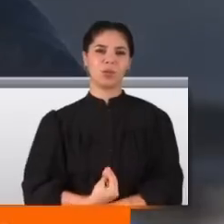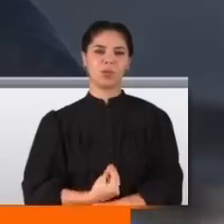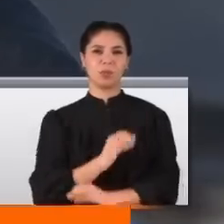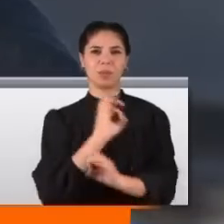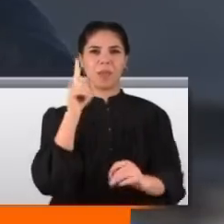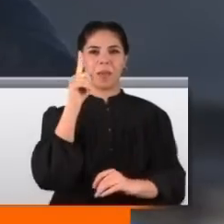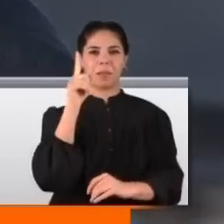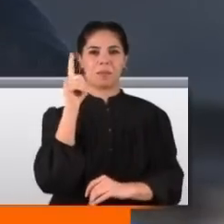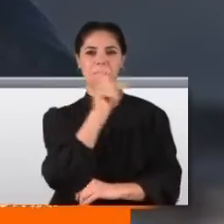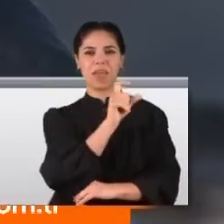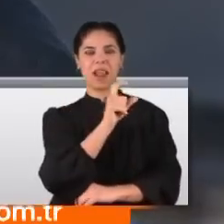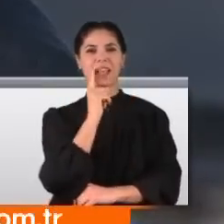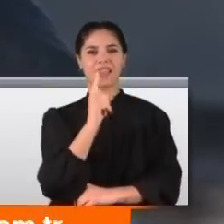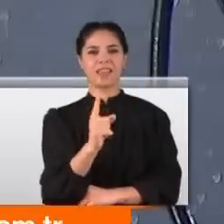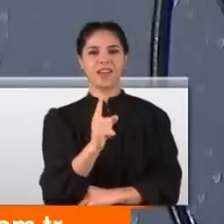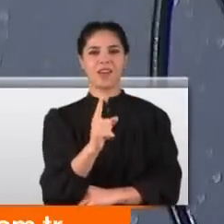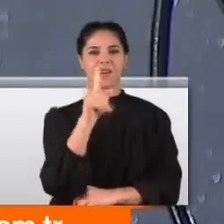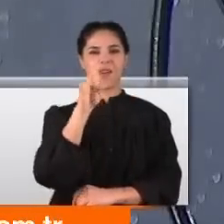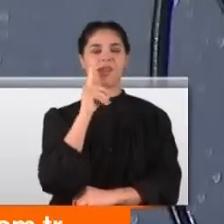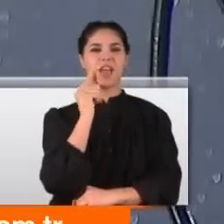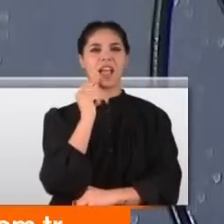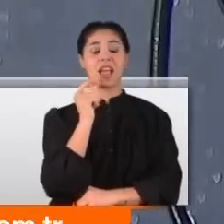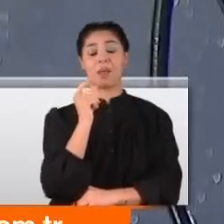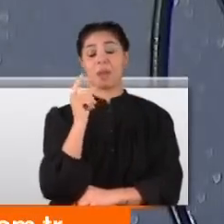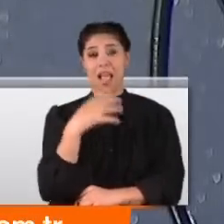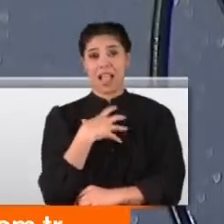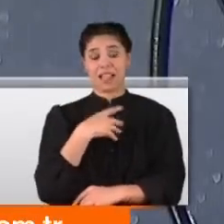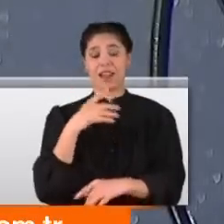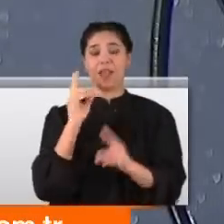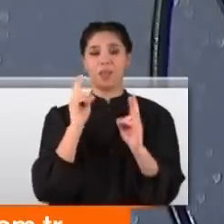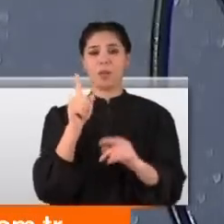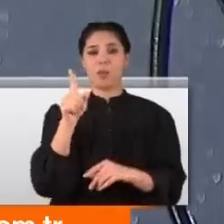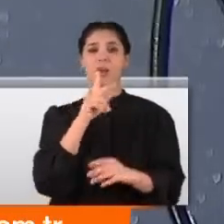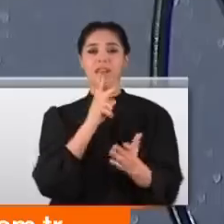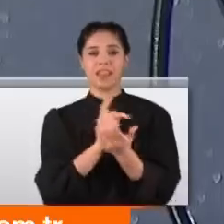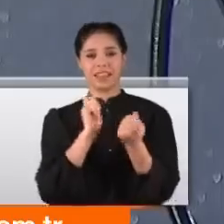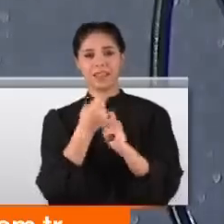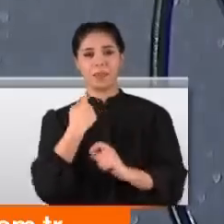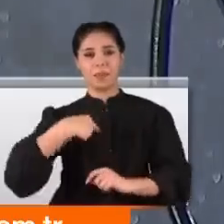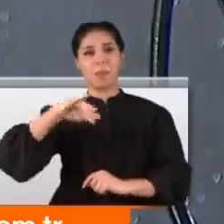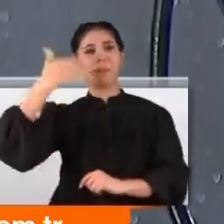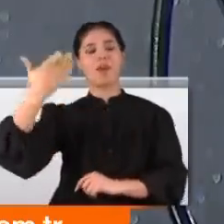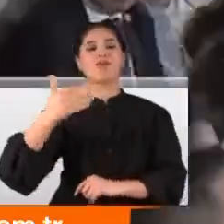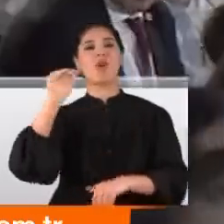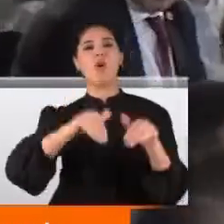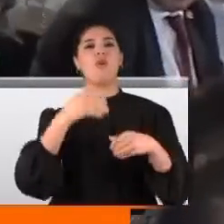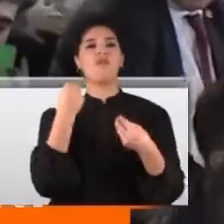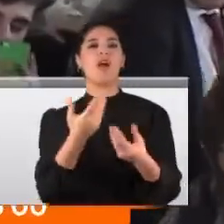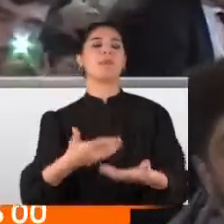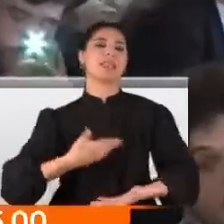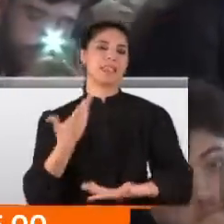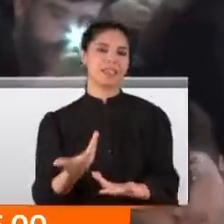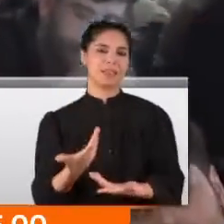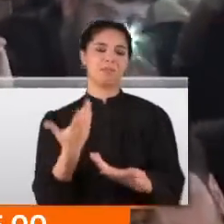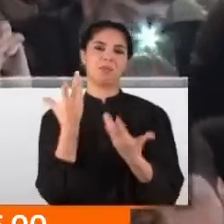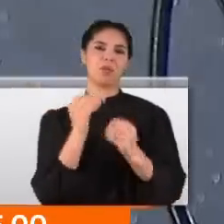tam bir aile gidiyor biliyor musunuz? 14 Haziran'da oluyor. Aldığınız kararı tekrardan gözden geçirmeniz mümkün mü? Çünkü ben sizden başkasına oy vermek istemiyorum. Artık